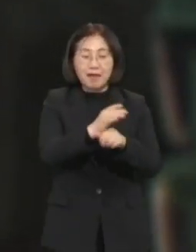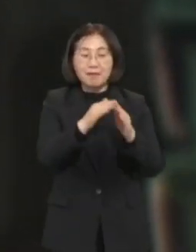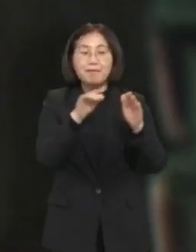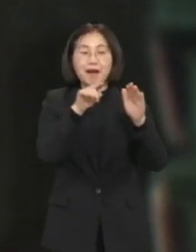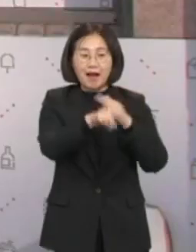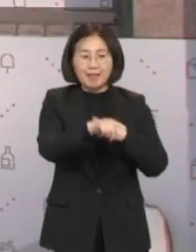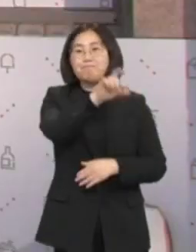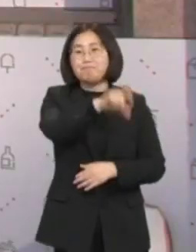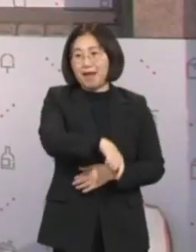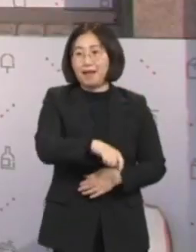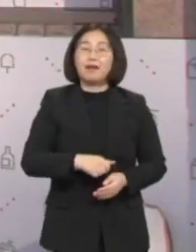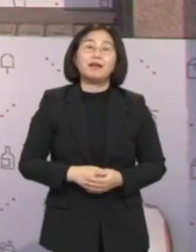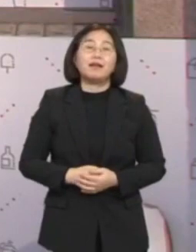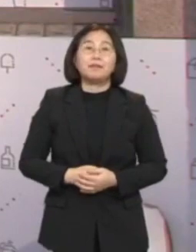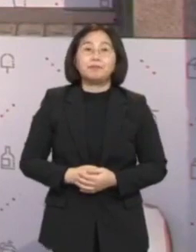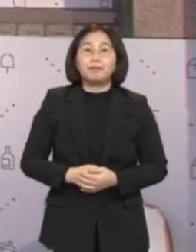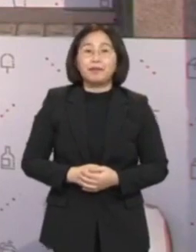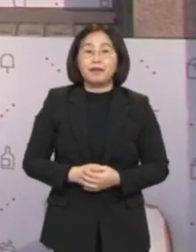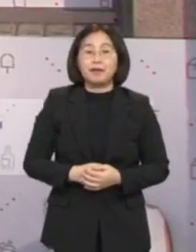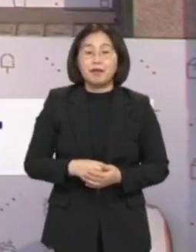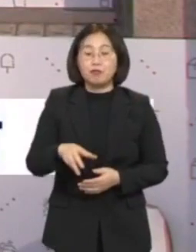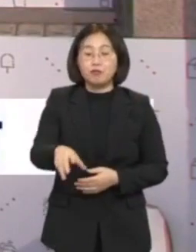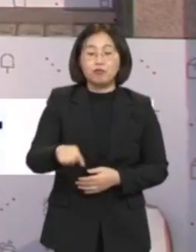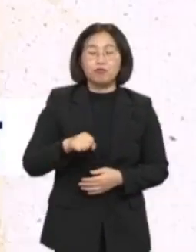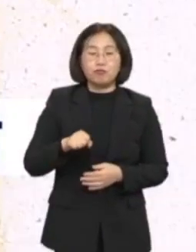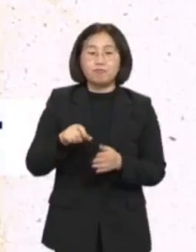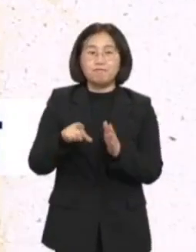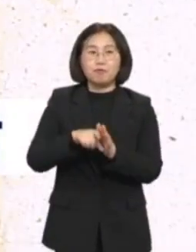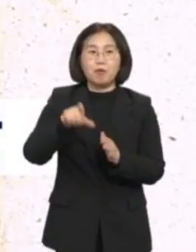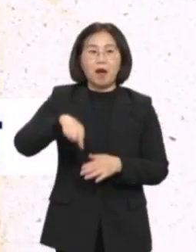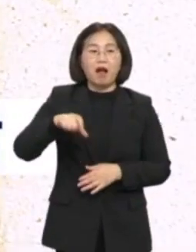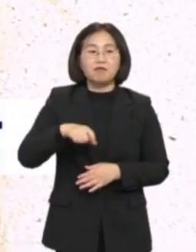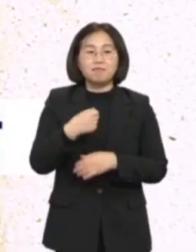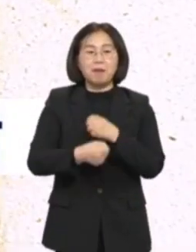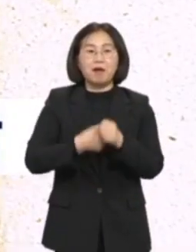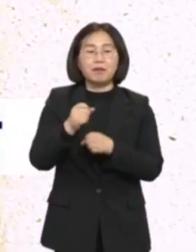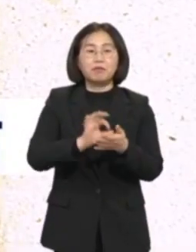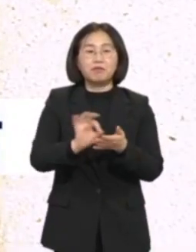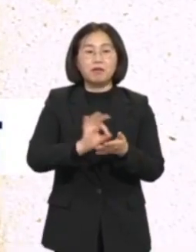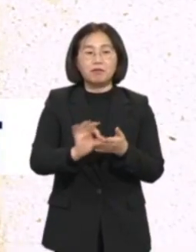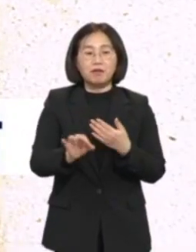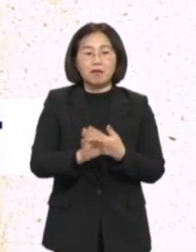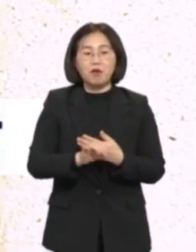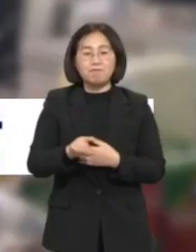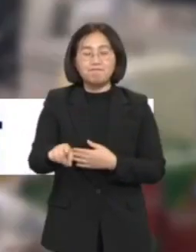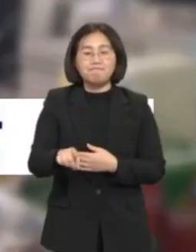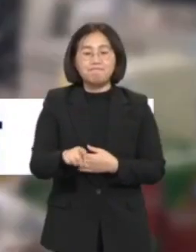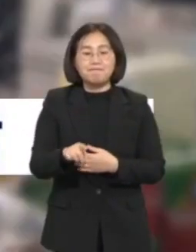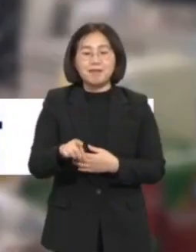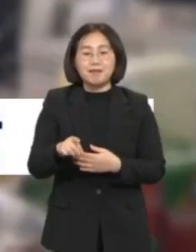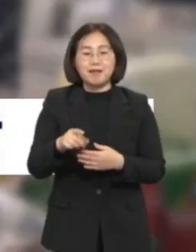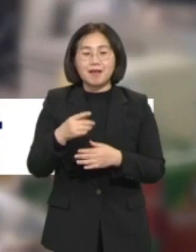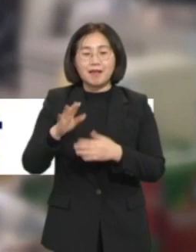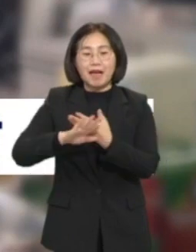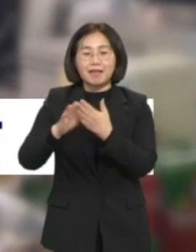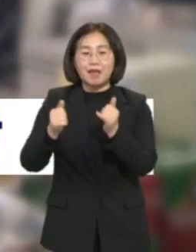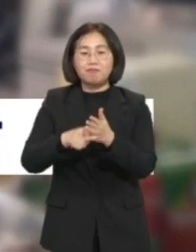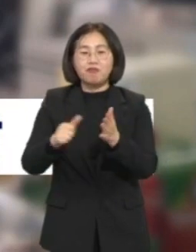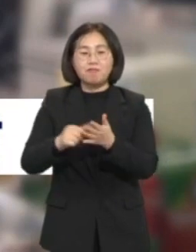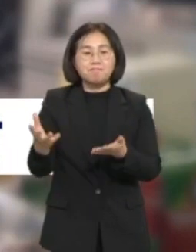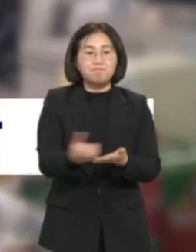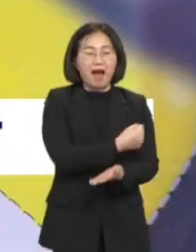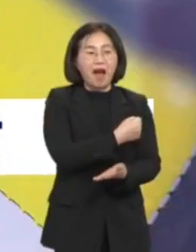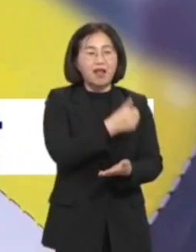벌였습니다. 경찰은 주운 신용카드를 무단으로 사용하는 순간 점유이탈물 횡령죄 등 최소 3가지 이상의